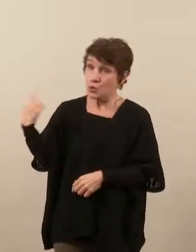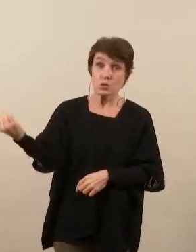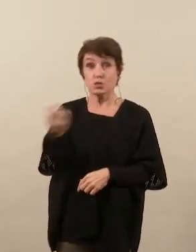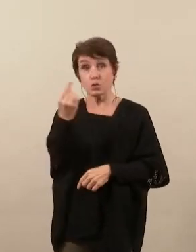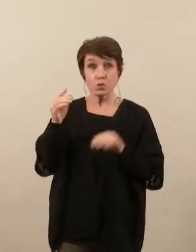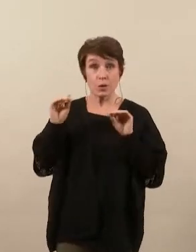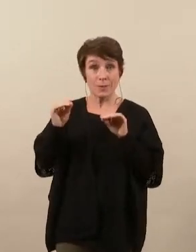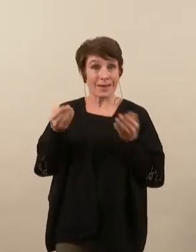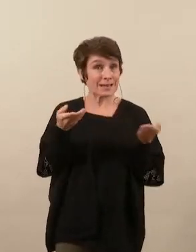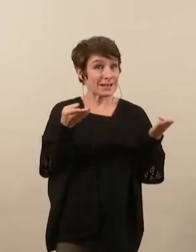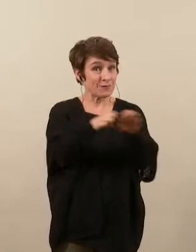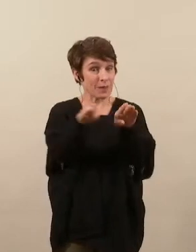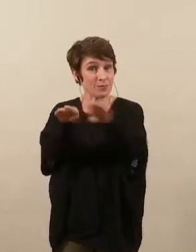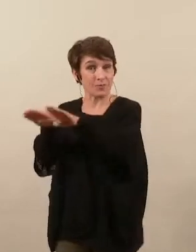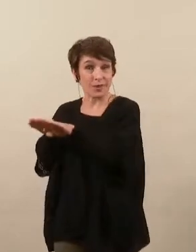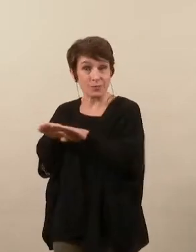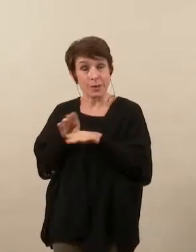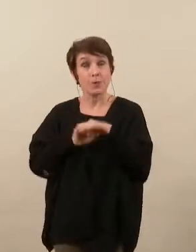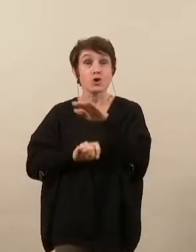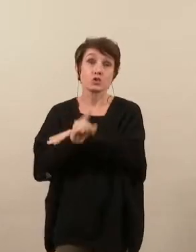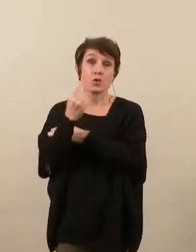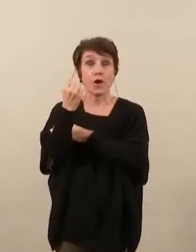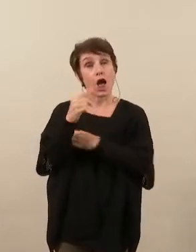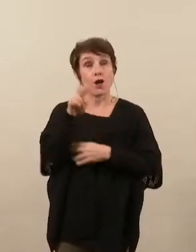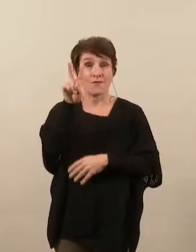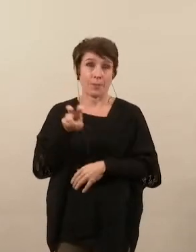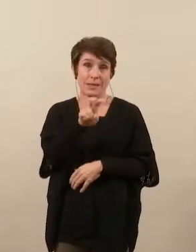commerces de l'Arlequin, à part la pharmacie, pardon.